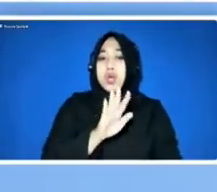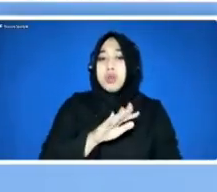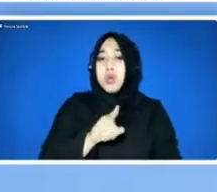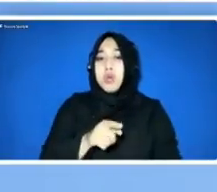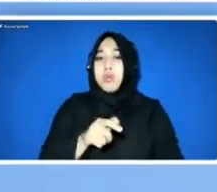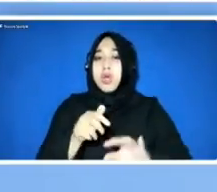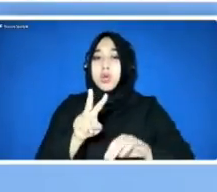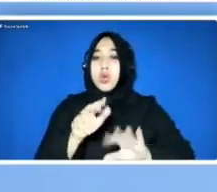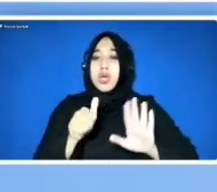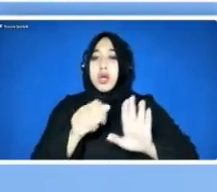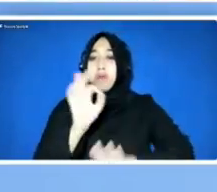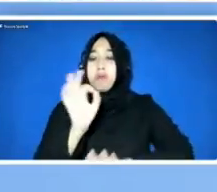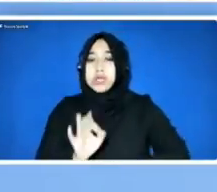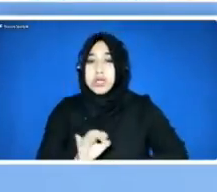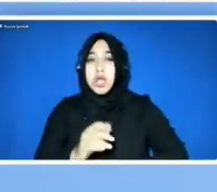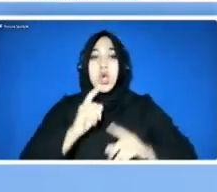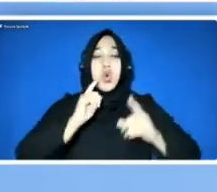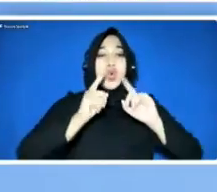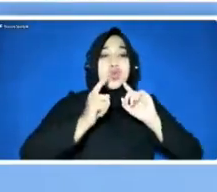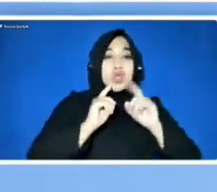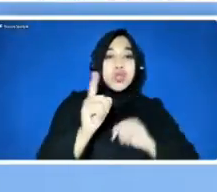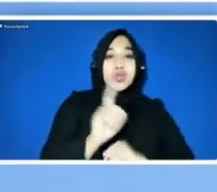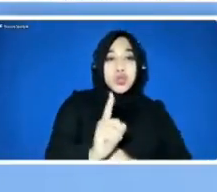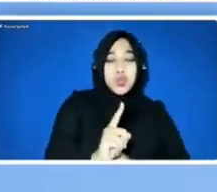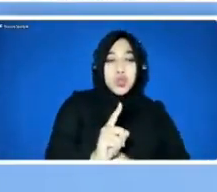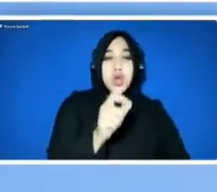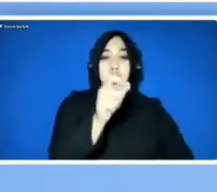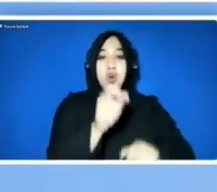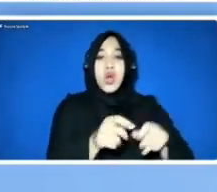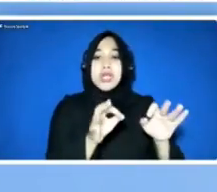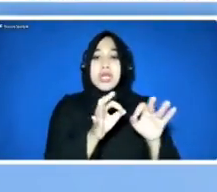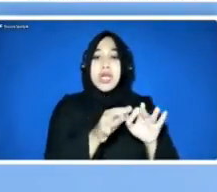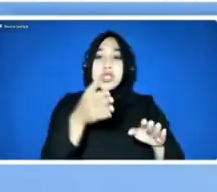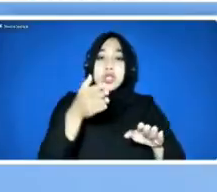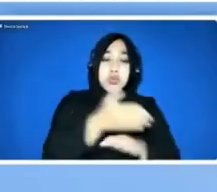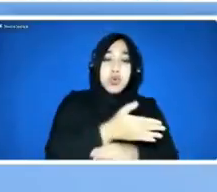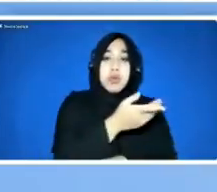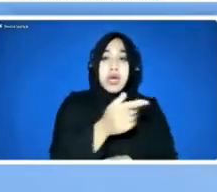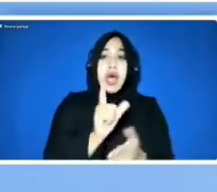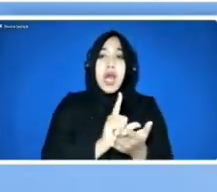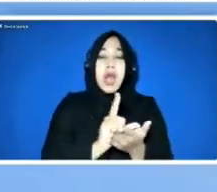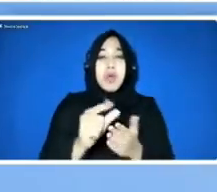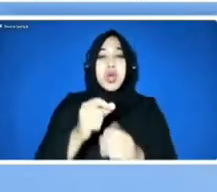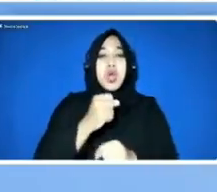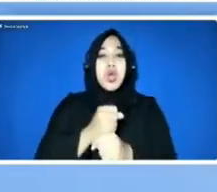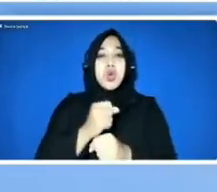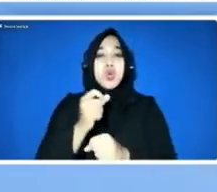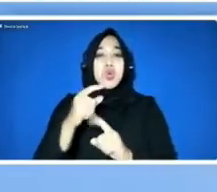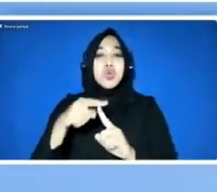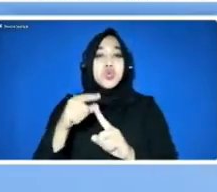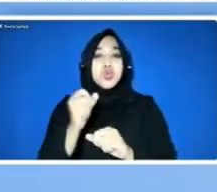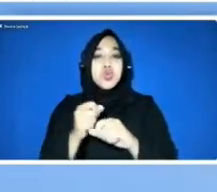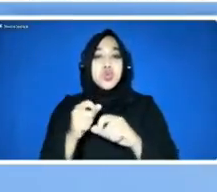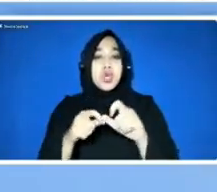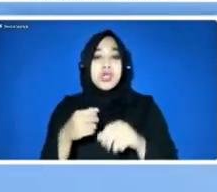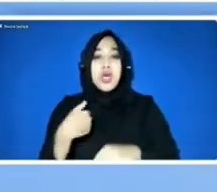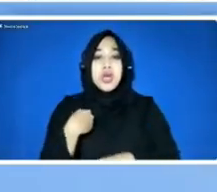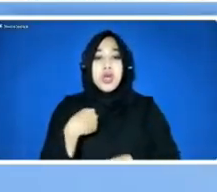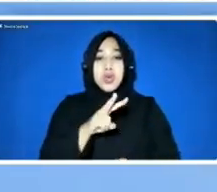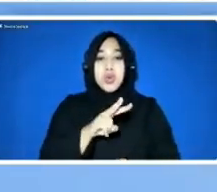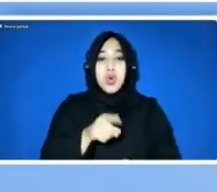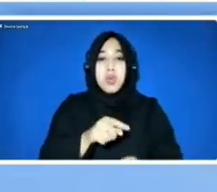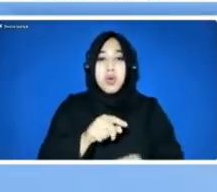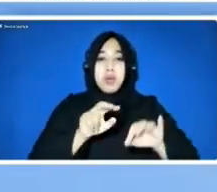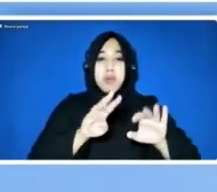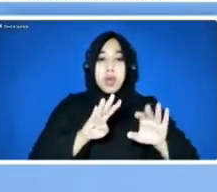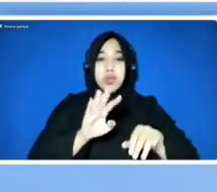25,26% itu akan konsultasi dulu dengan orang terdekat sebelum mereka melapor ke gugus tugas. Lalu kemudian ada 2,48%